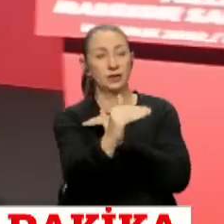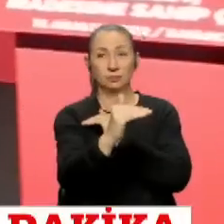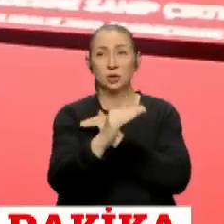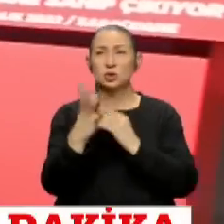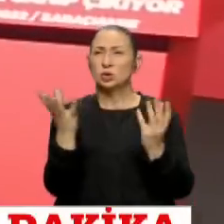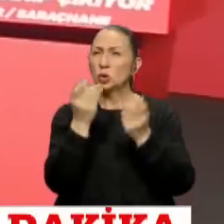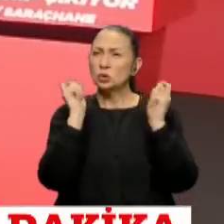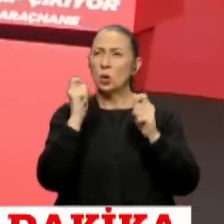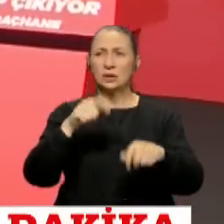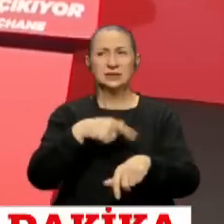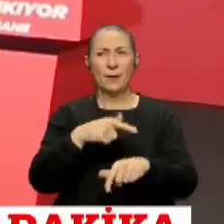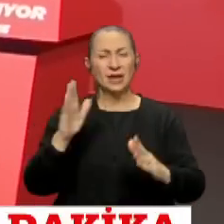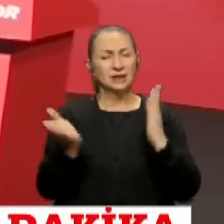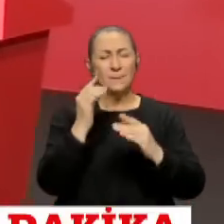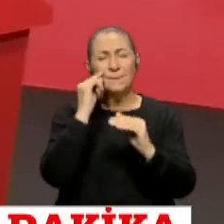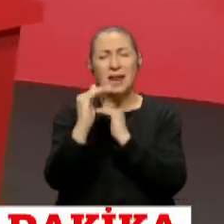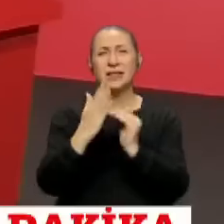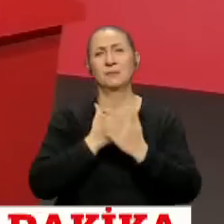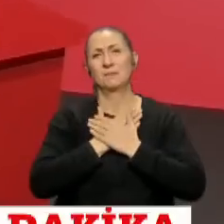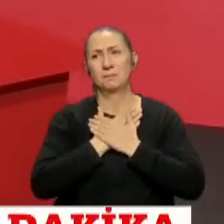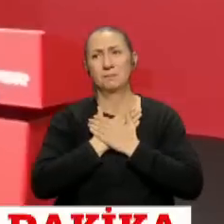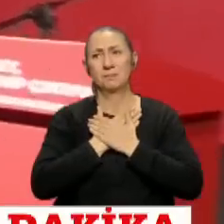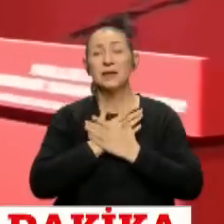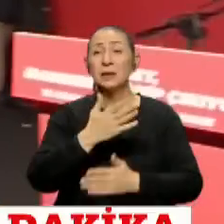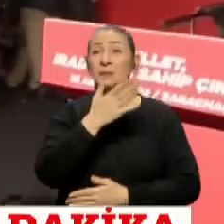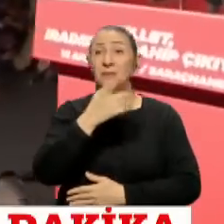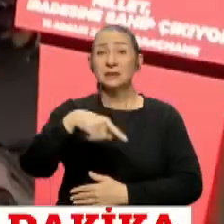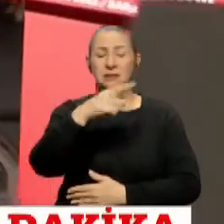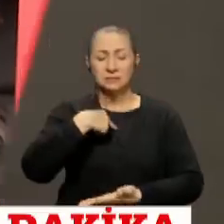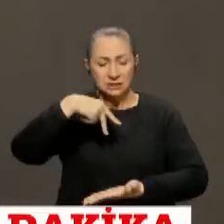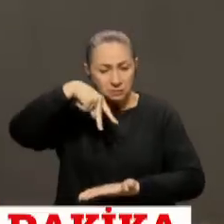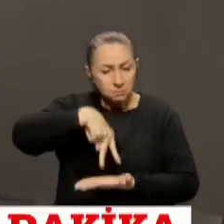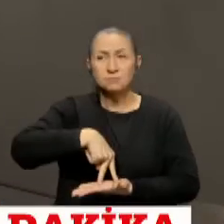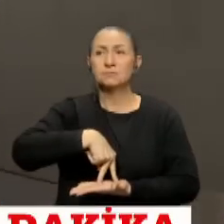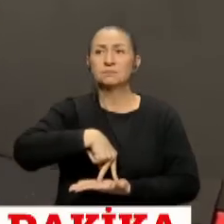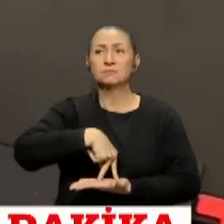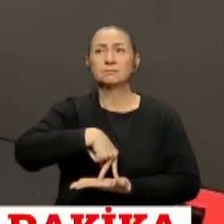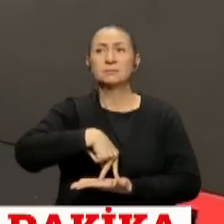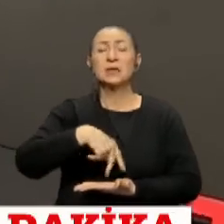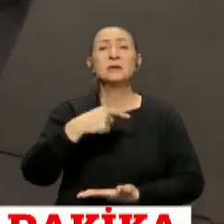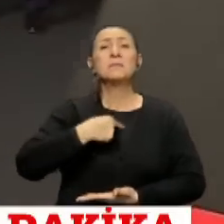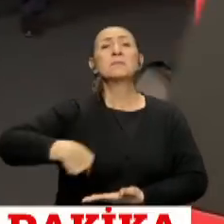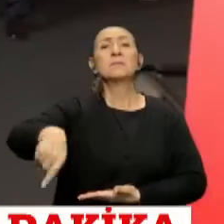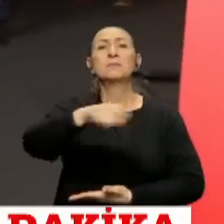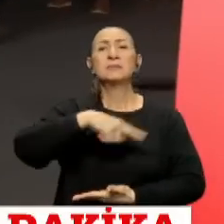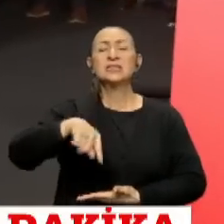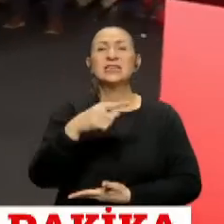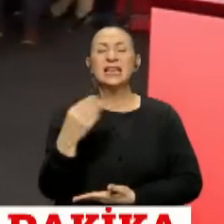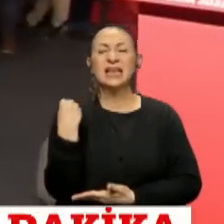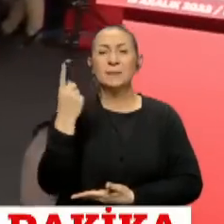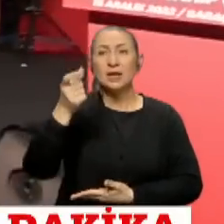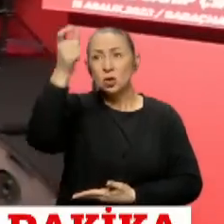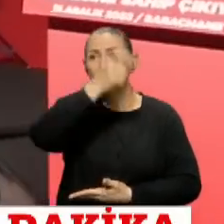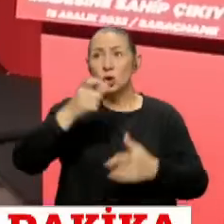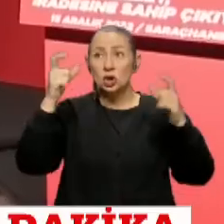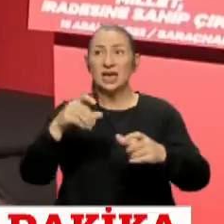Çok zorlu badireler atlatan milletim. Biliniz ki biz ayaktayız. Biz yeni bir